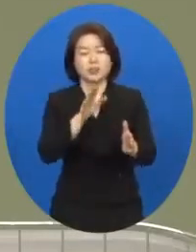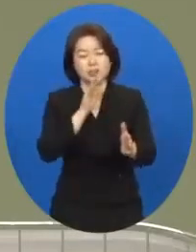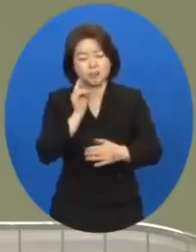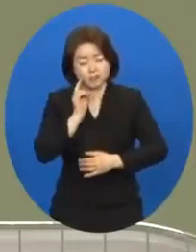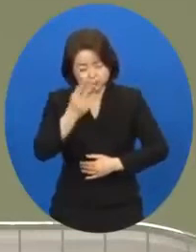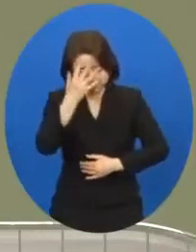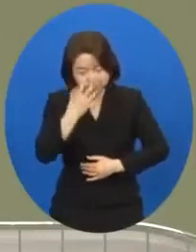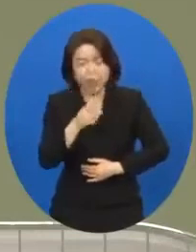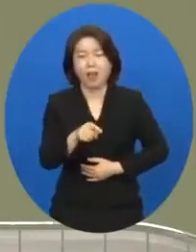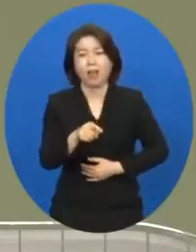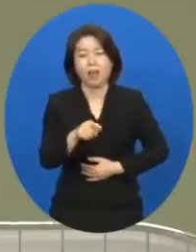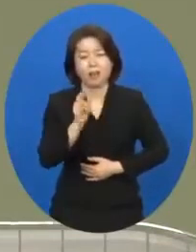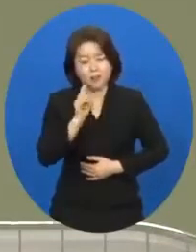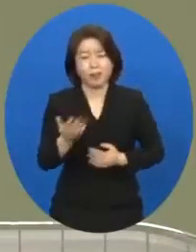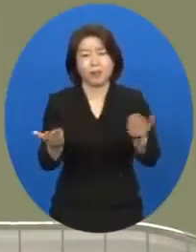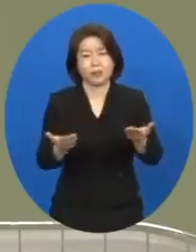끔찍한 일인 거죠.